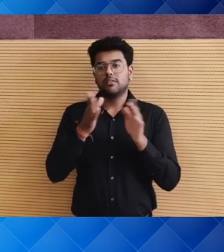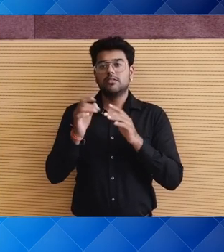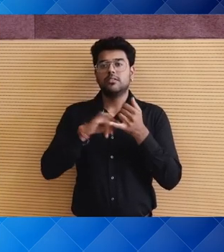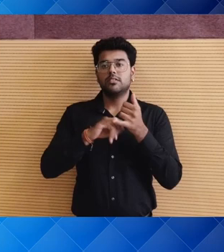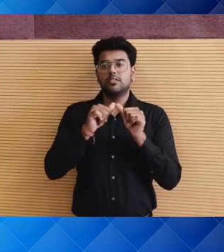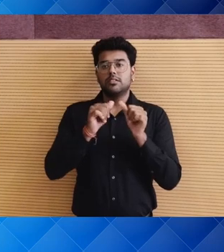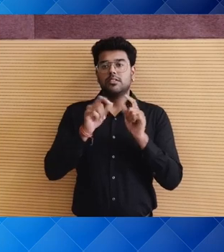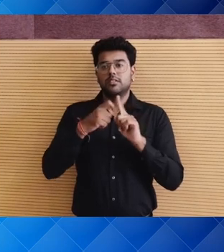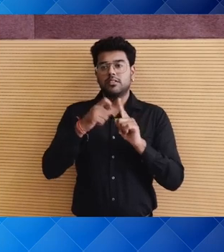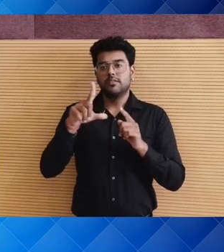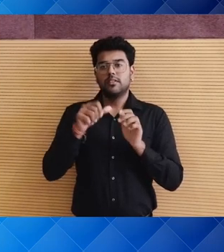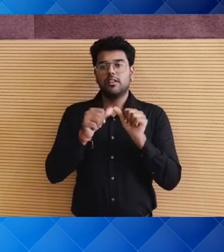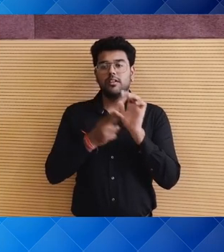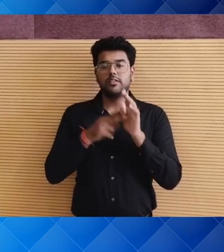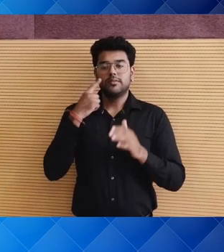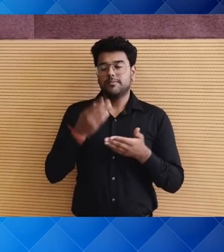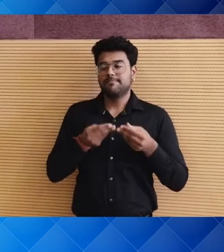इस